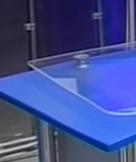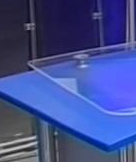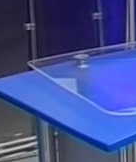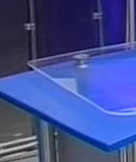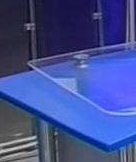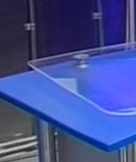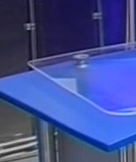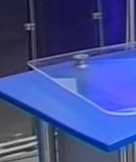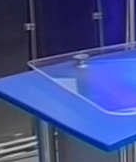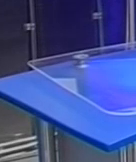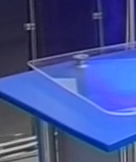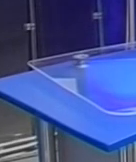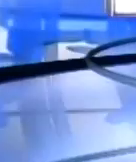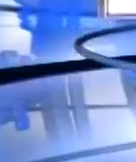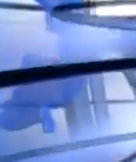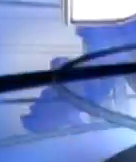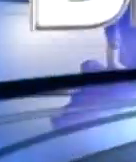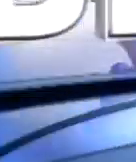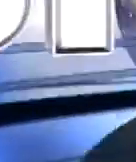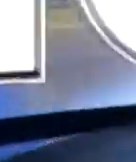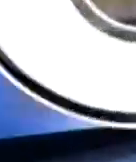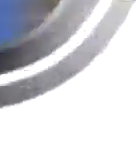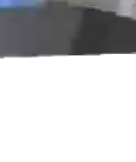огляду найактуальніших подій дня.